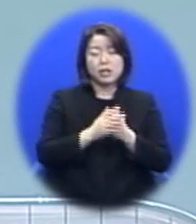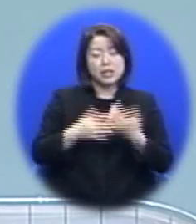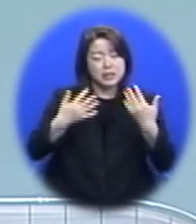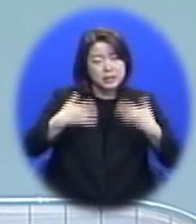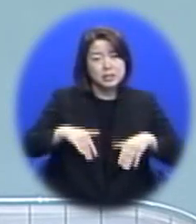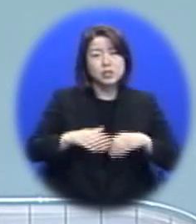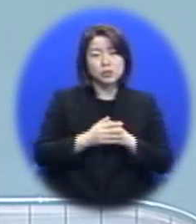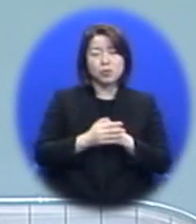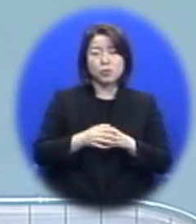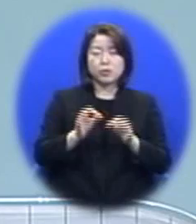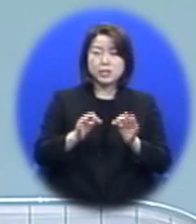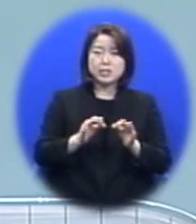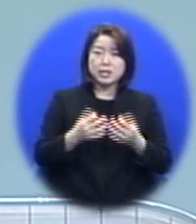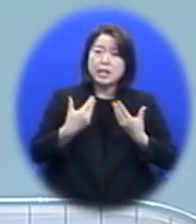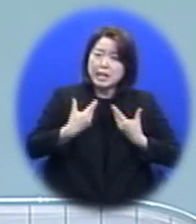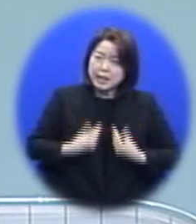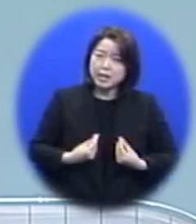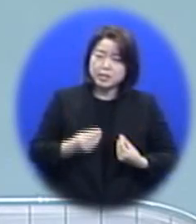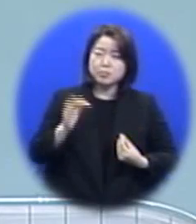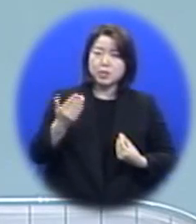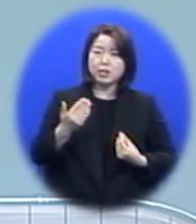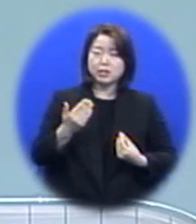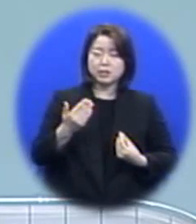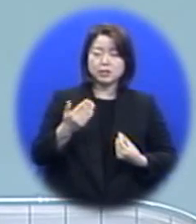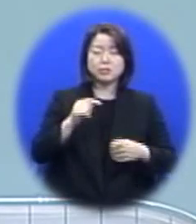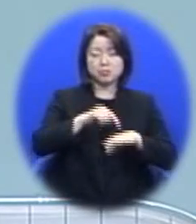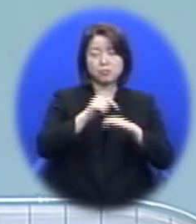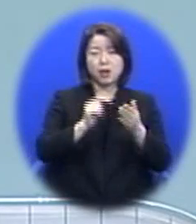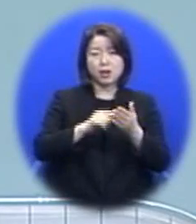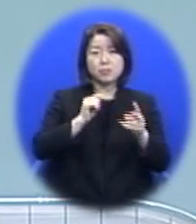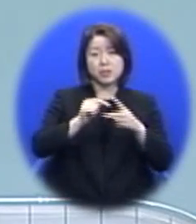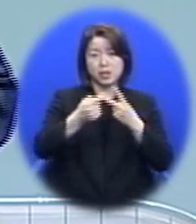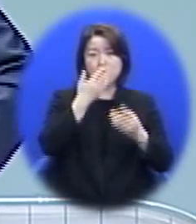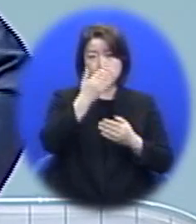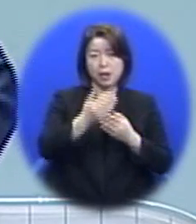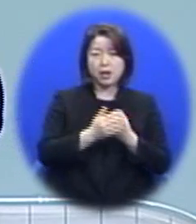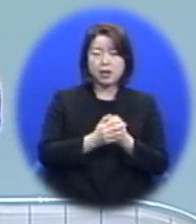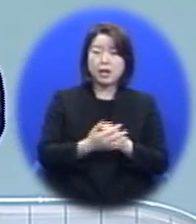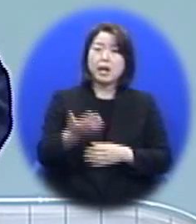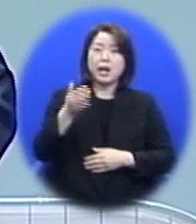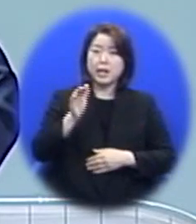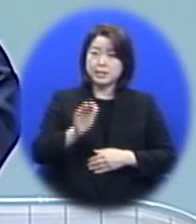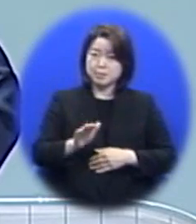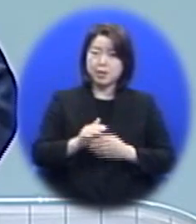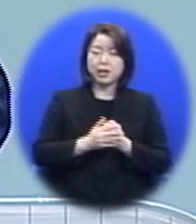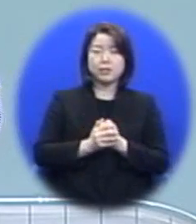지치고 이제는 낙심되어지는 절망감. 그러나